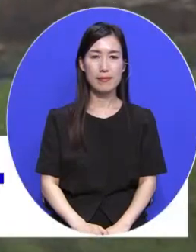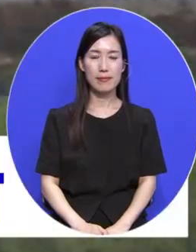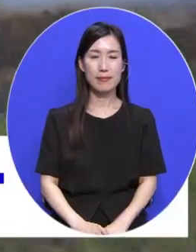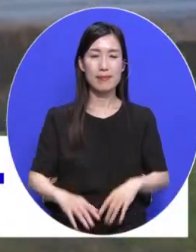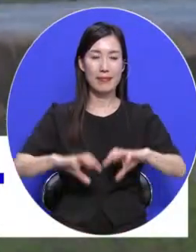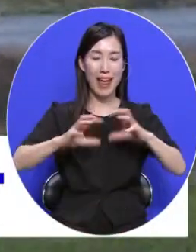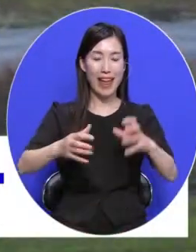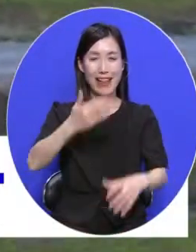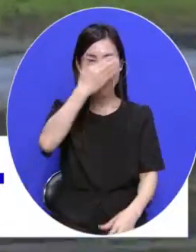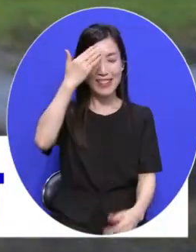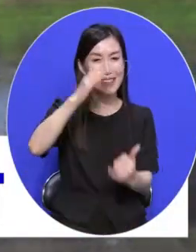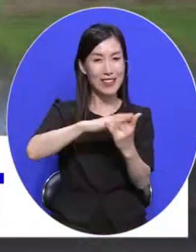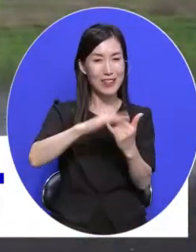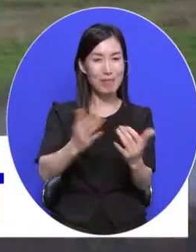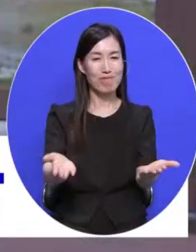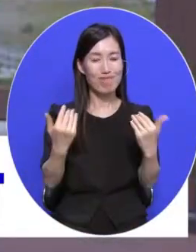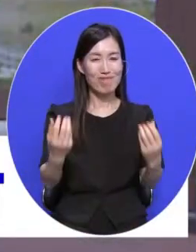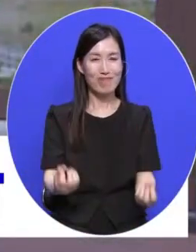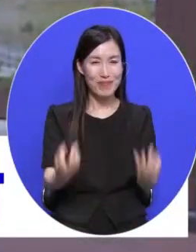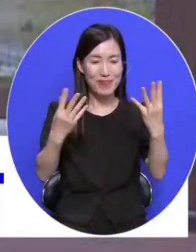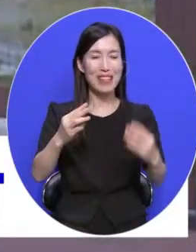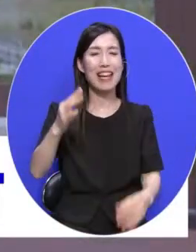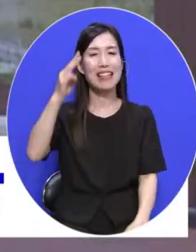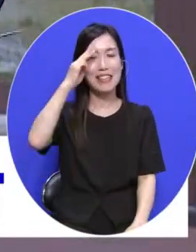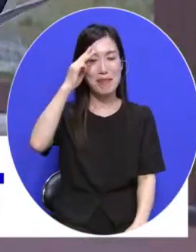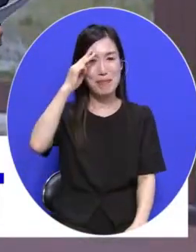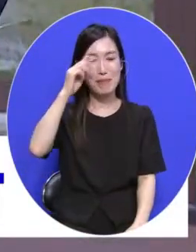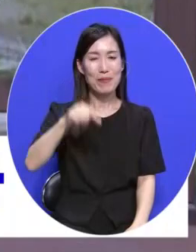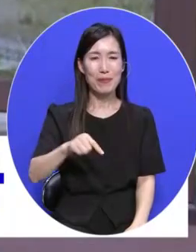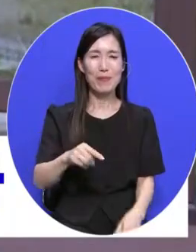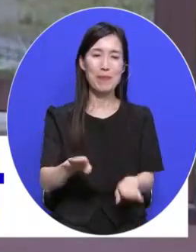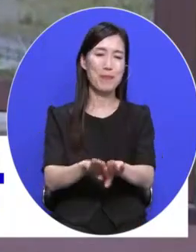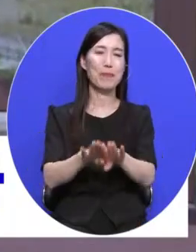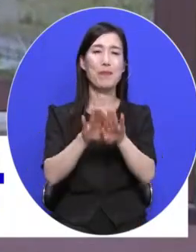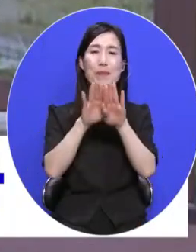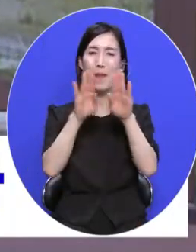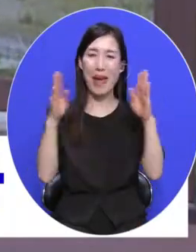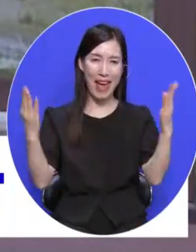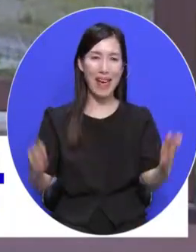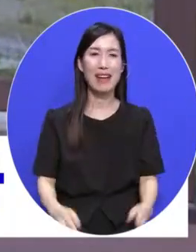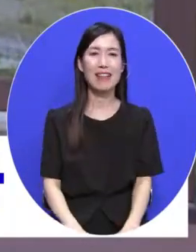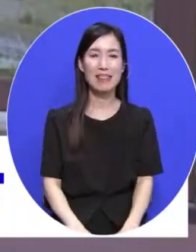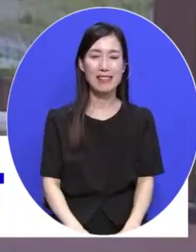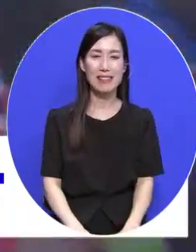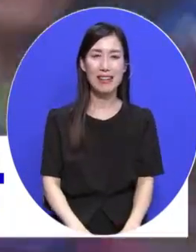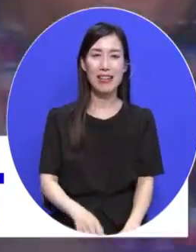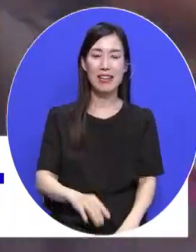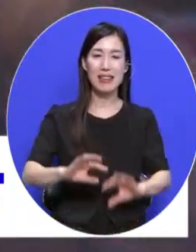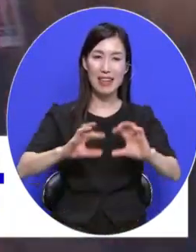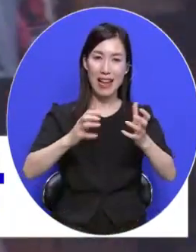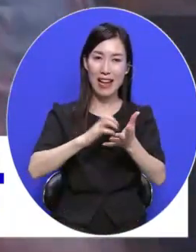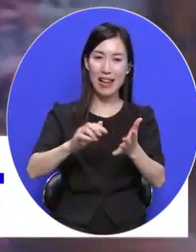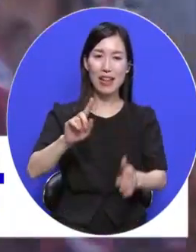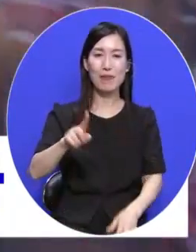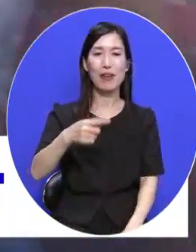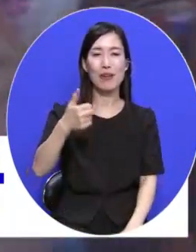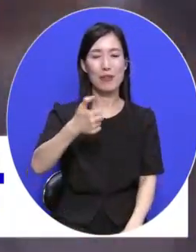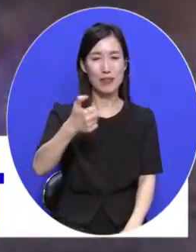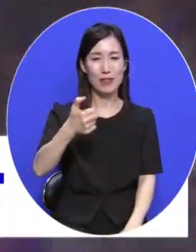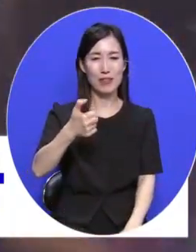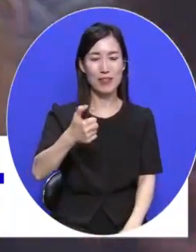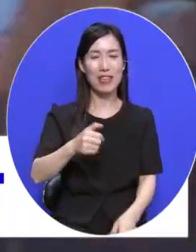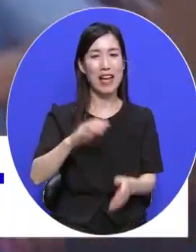지구촌 청소년들의 축제인 세계 잼버리 대회가 대장정에 막을 올렸습니다. 150여 개 나라,